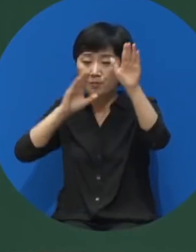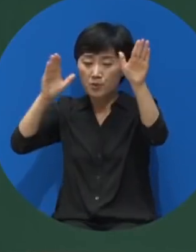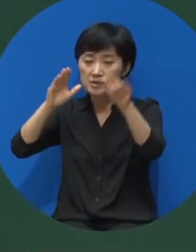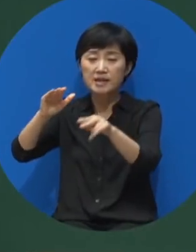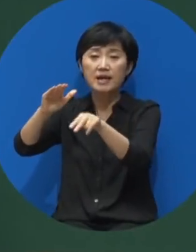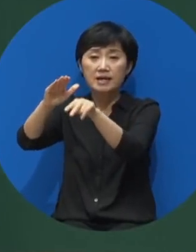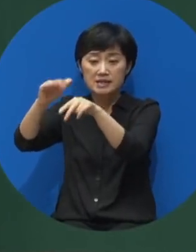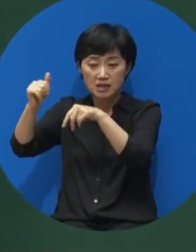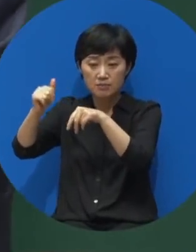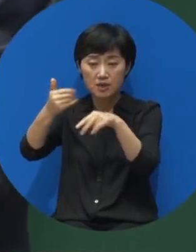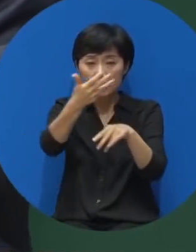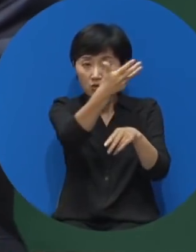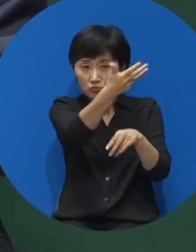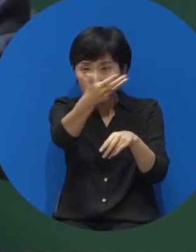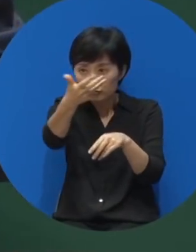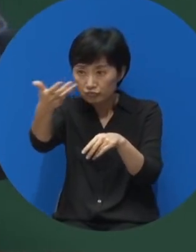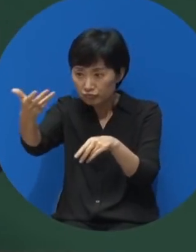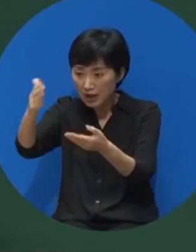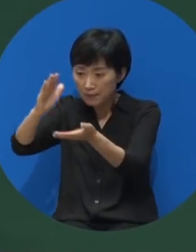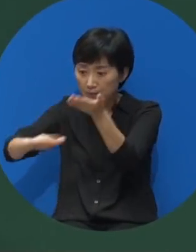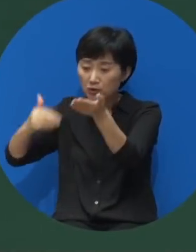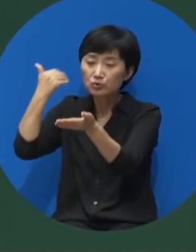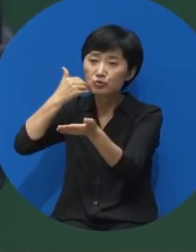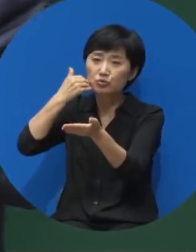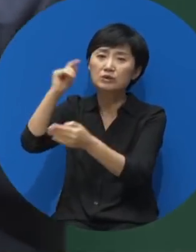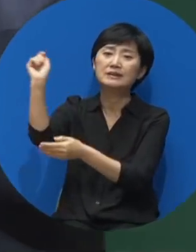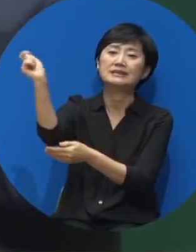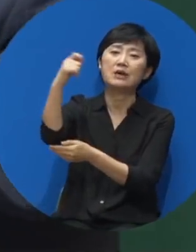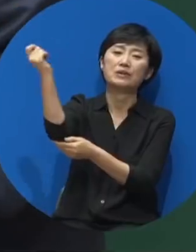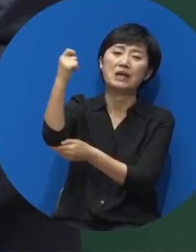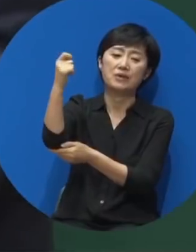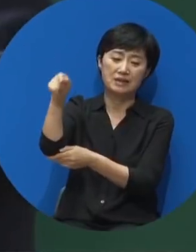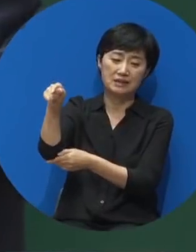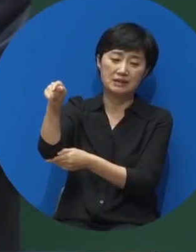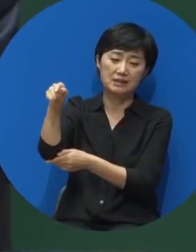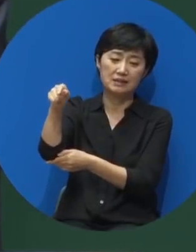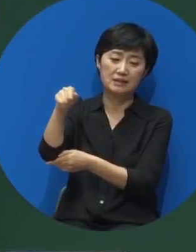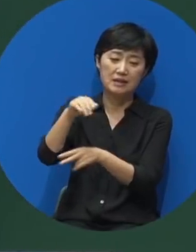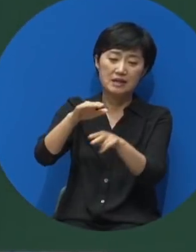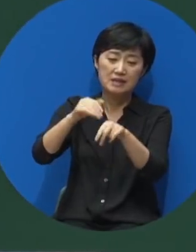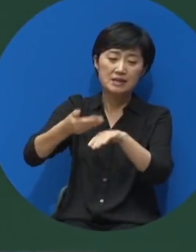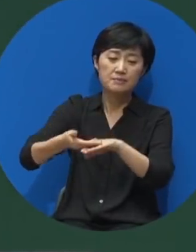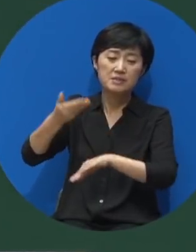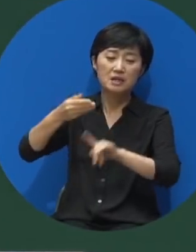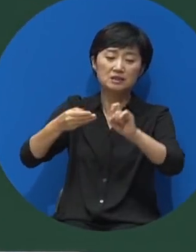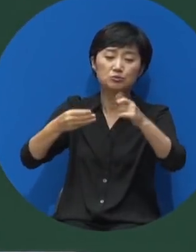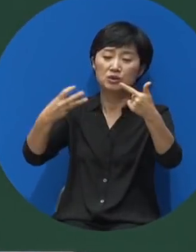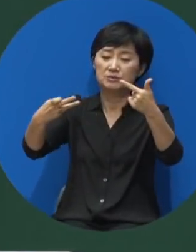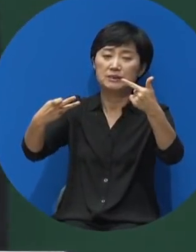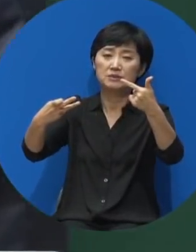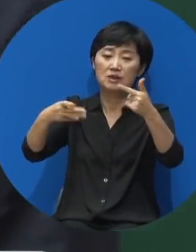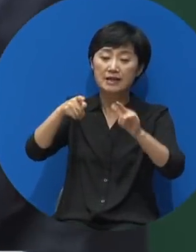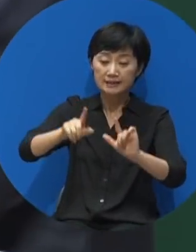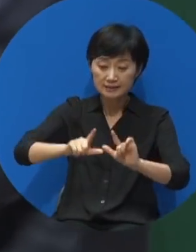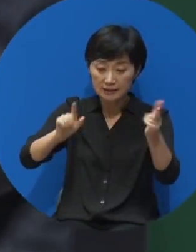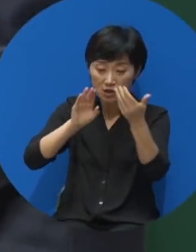是这样原本承接下去。 다윗에게로 이날 이후로 여호와의 신에 크게 감동됩니다.